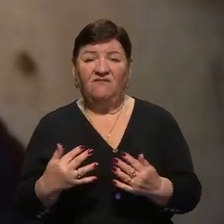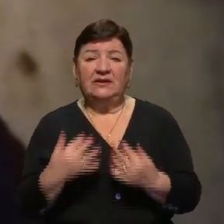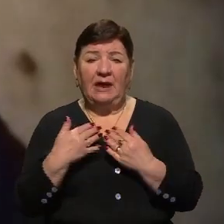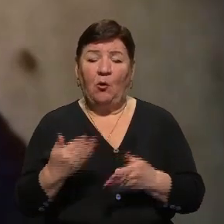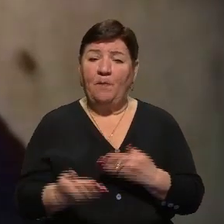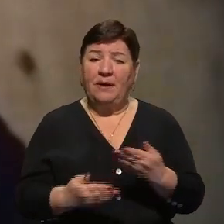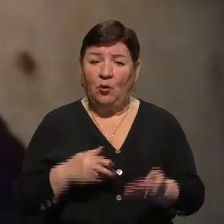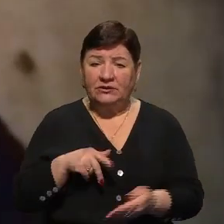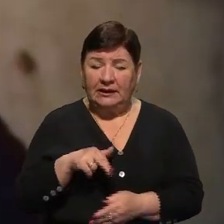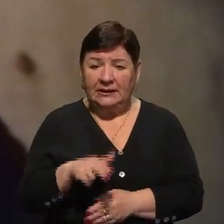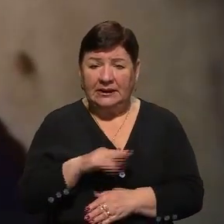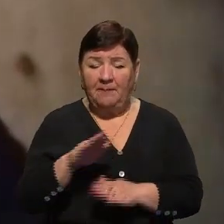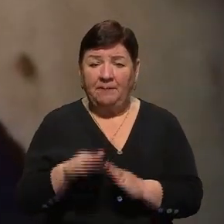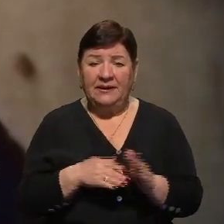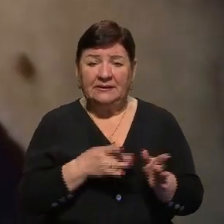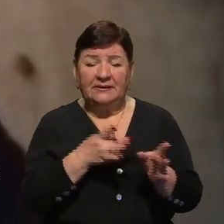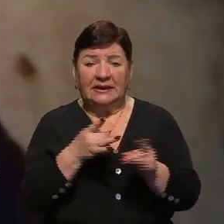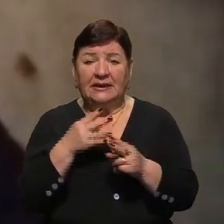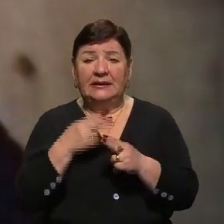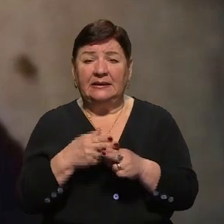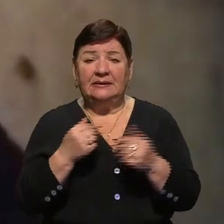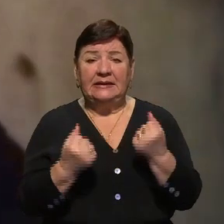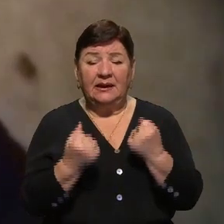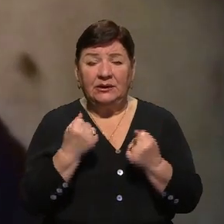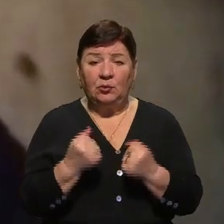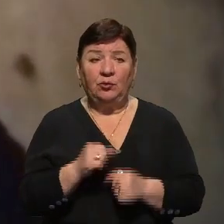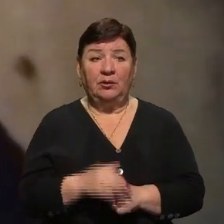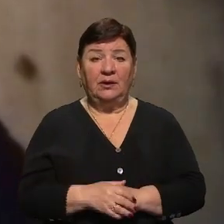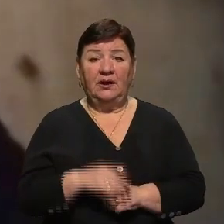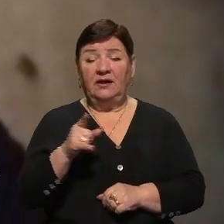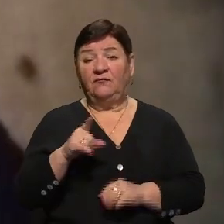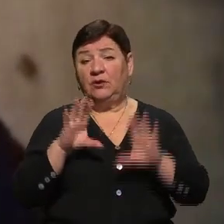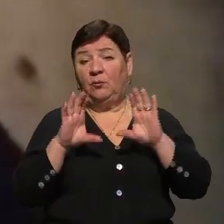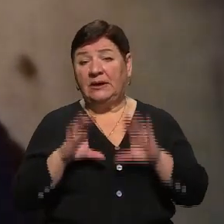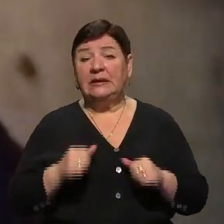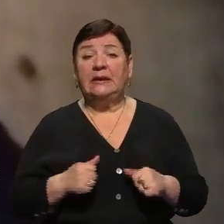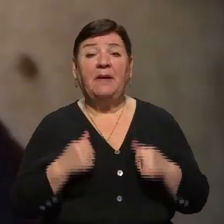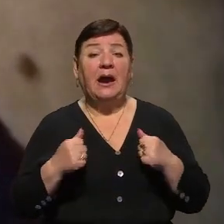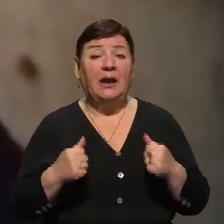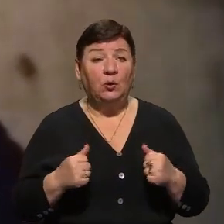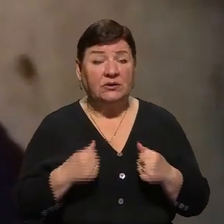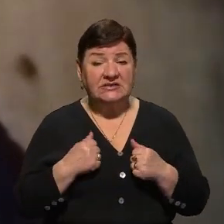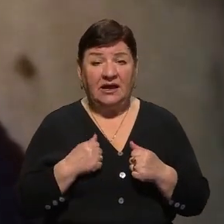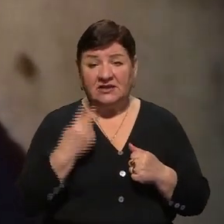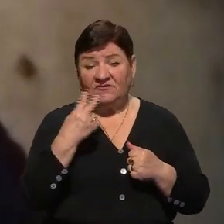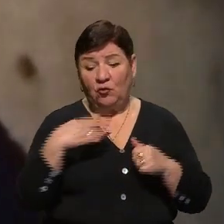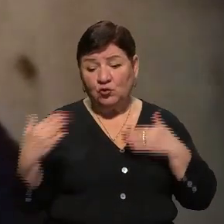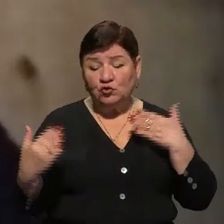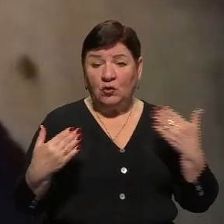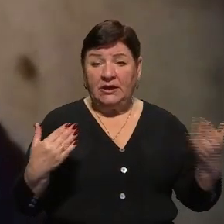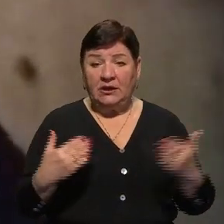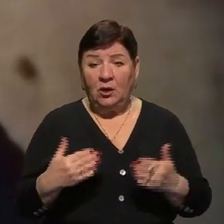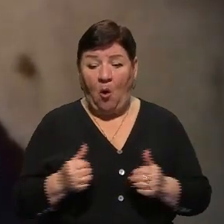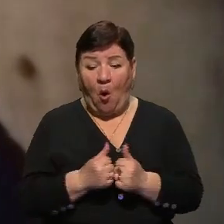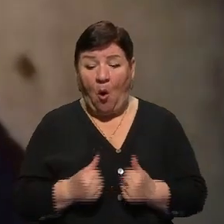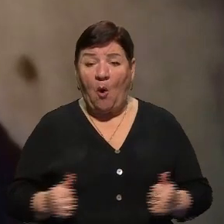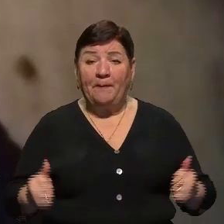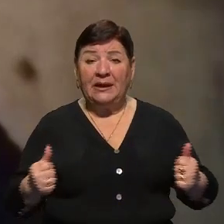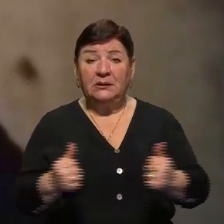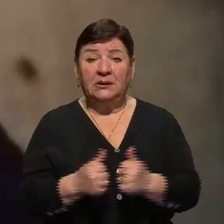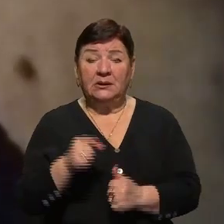піхота під прикриттям бронетехніки, і вони, в принципі, намагаються з двох сторін охопити